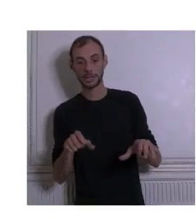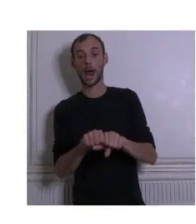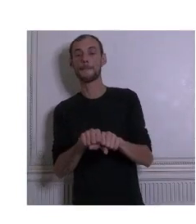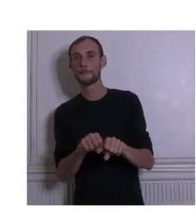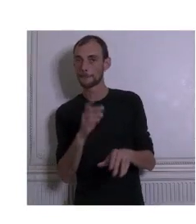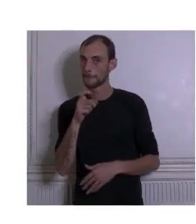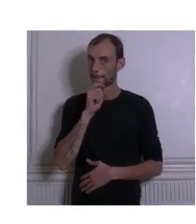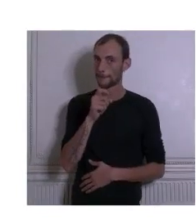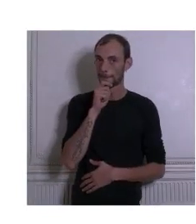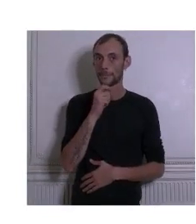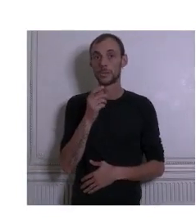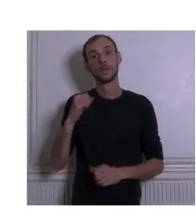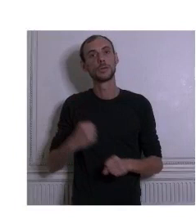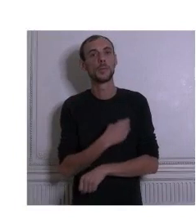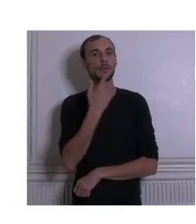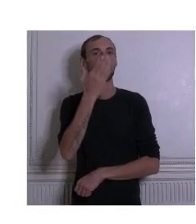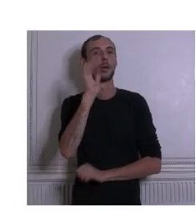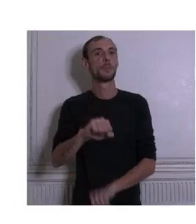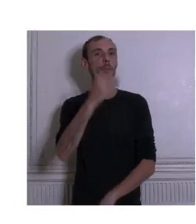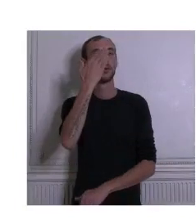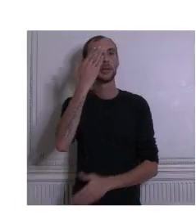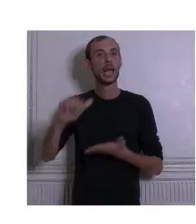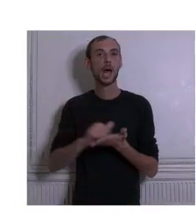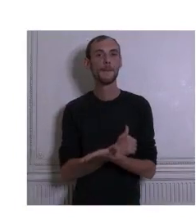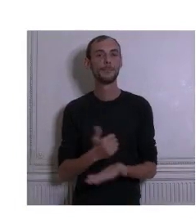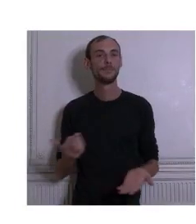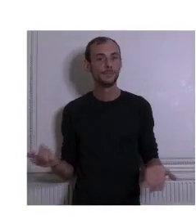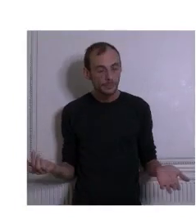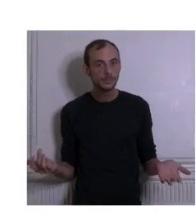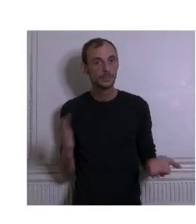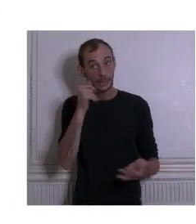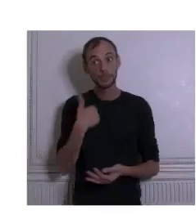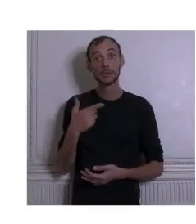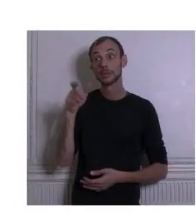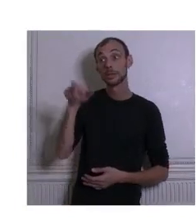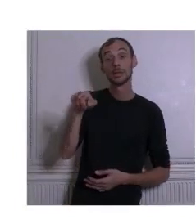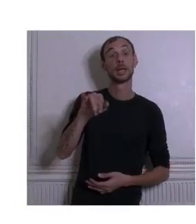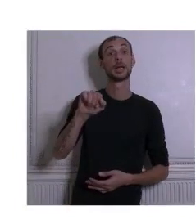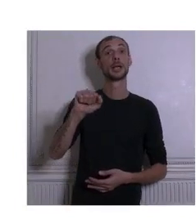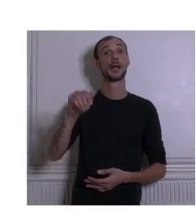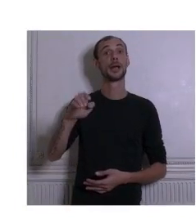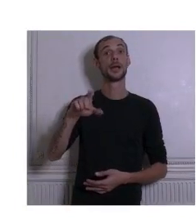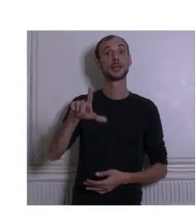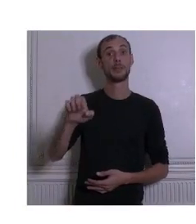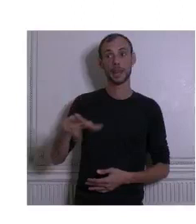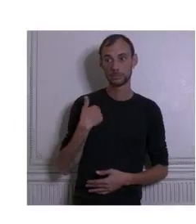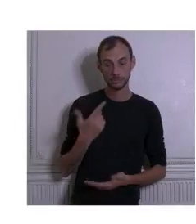pris la décision de recommencer, on va avoir du mal à retrouver ce qui était notre niveau et donc à retrouver ce qui était aussi notre prix.